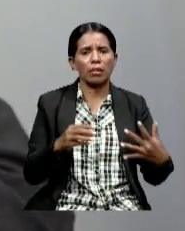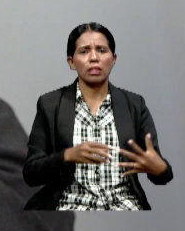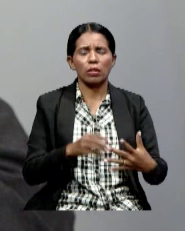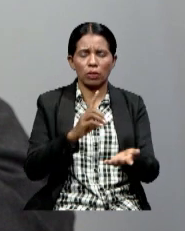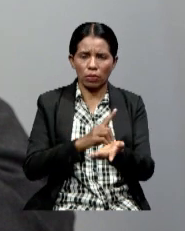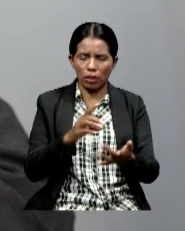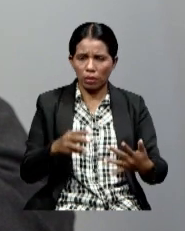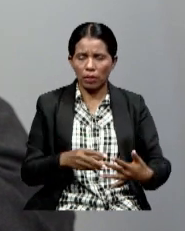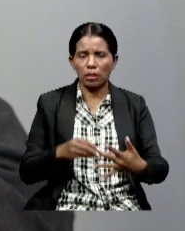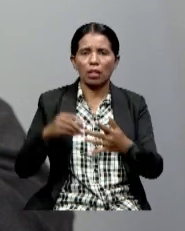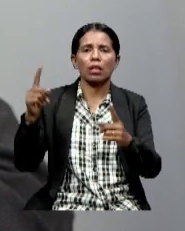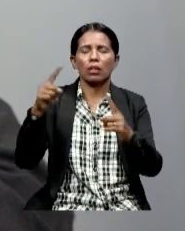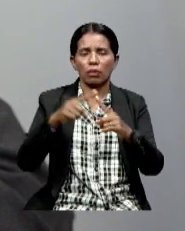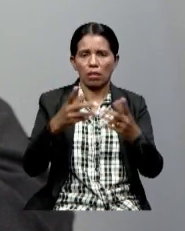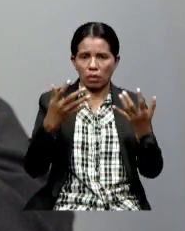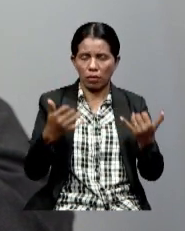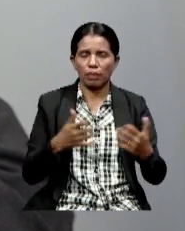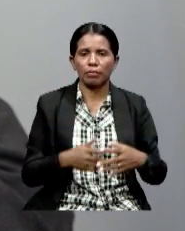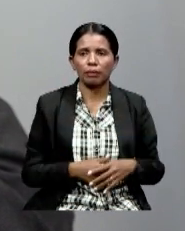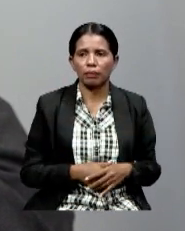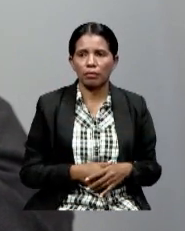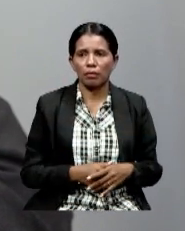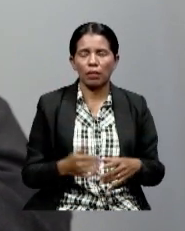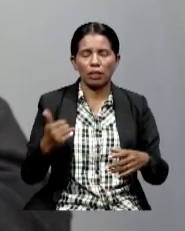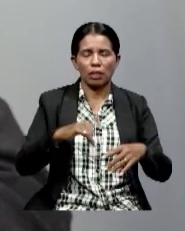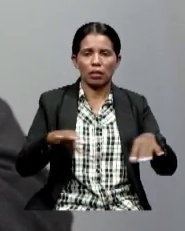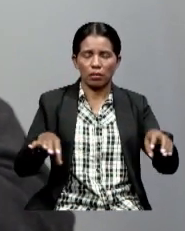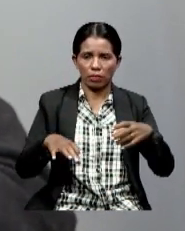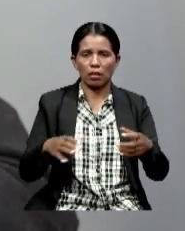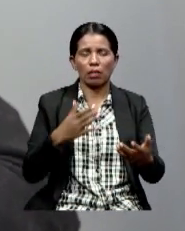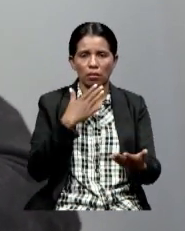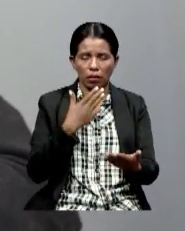to ona ia sin skill nebe